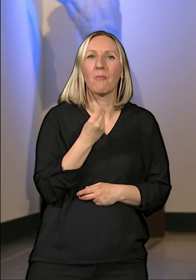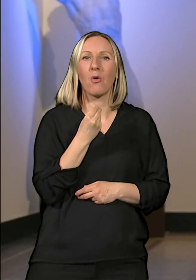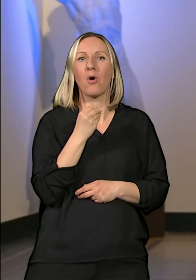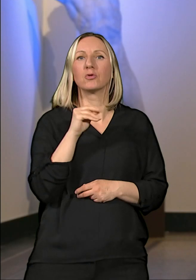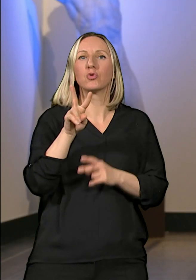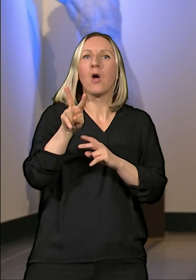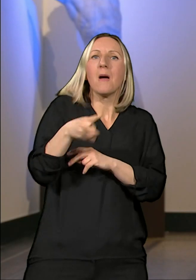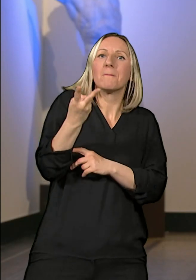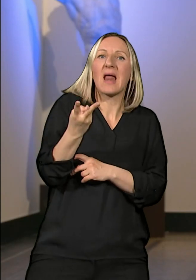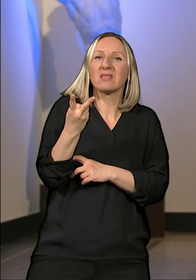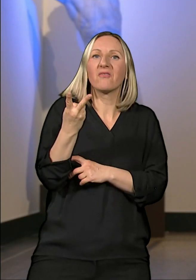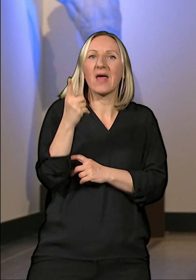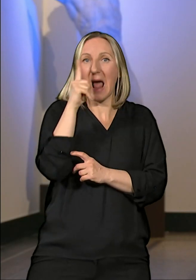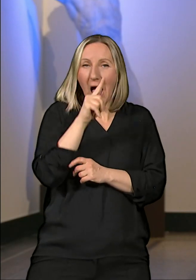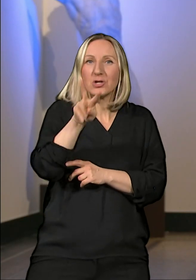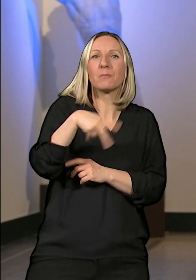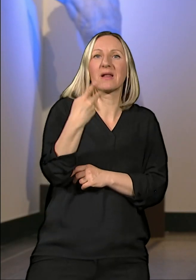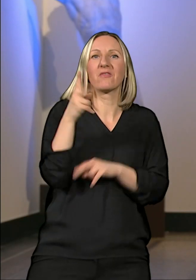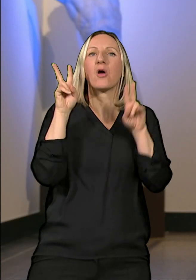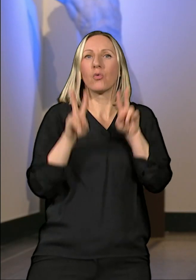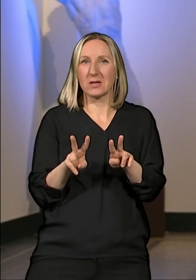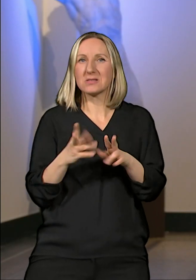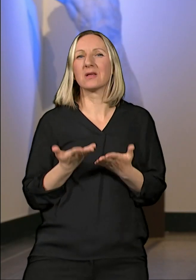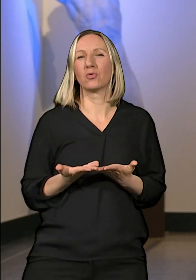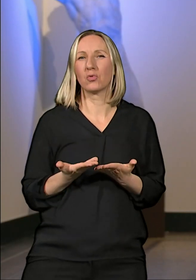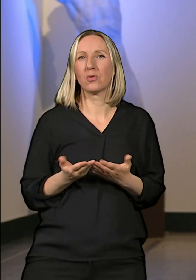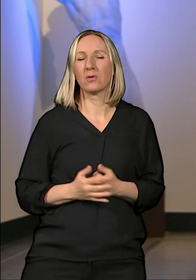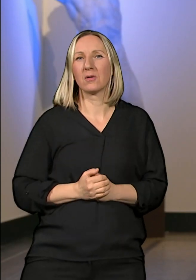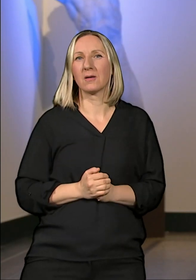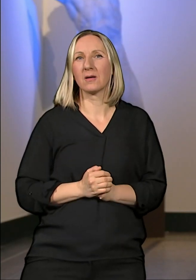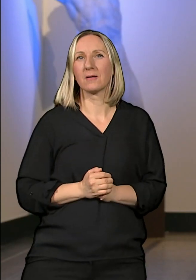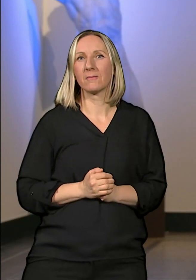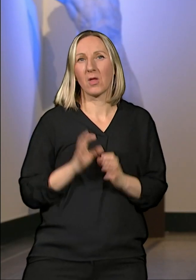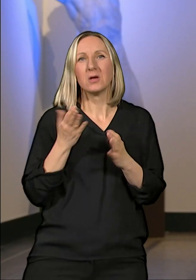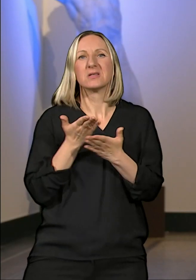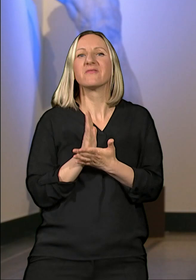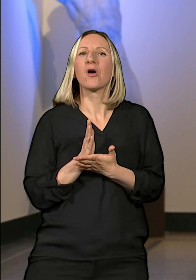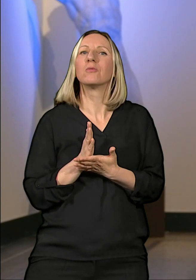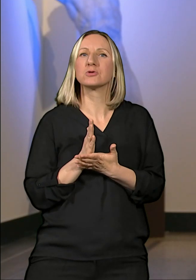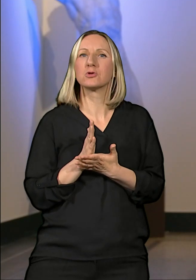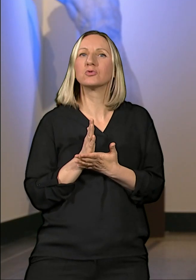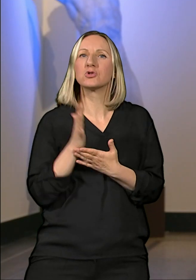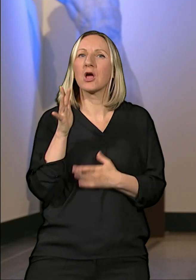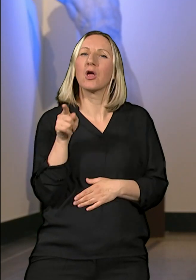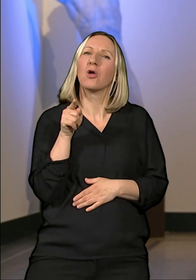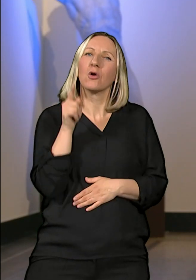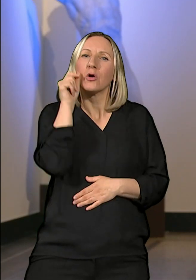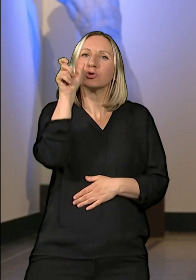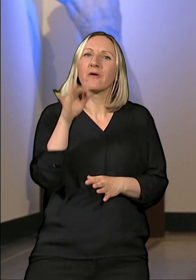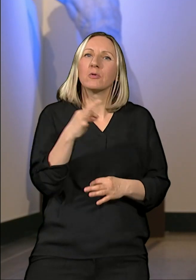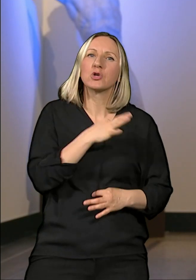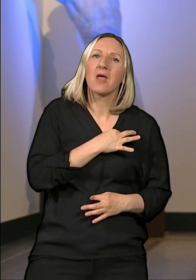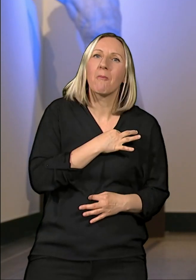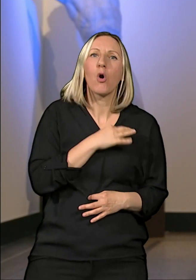podcrtava njeno odsustvo. Ali u svakom slučaju to je to ganuće. Čovjeka može da gane